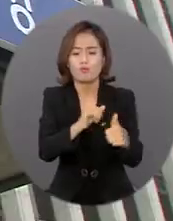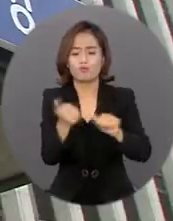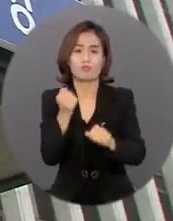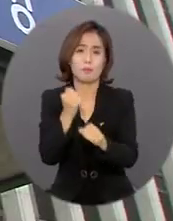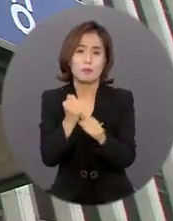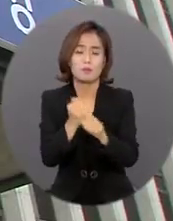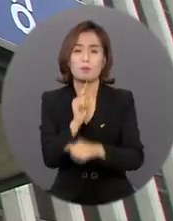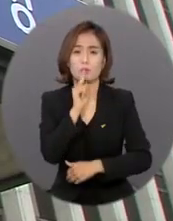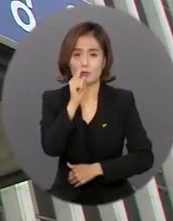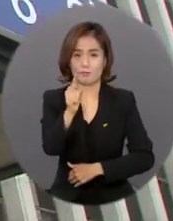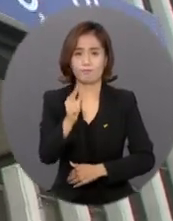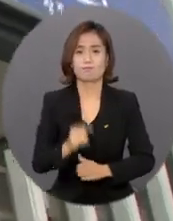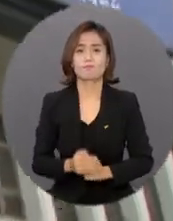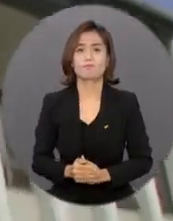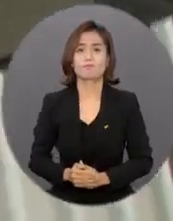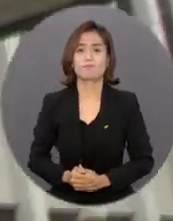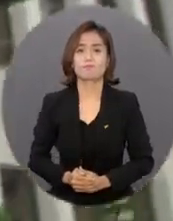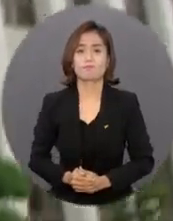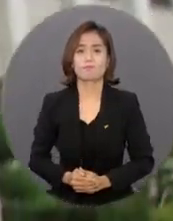혐의로 기소됐습니다.